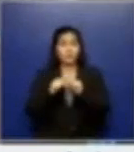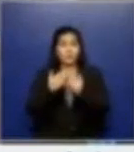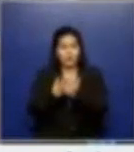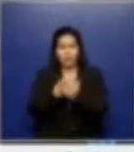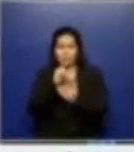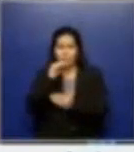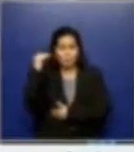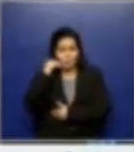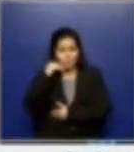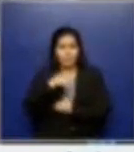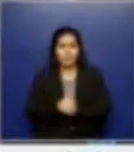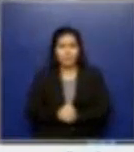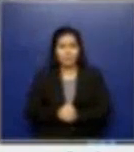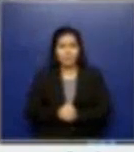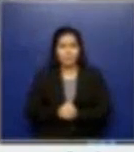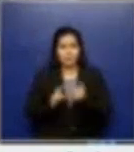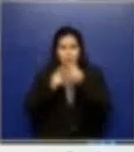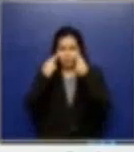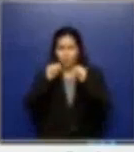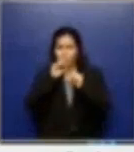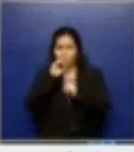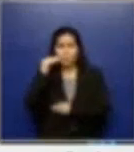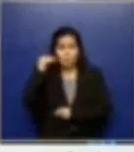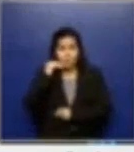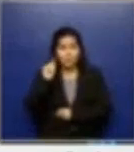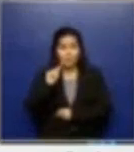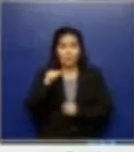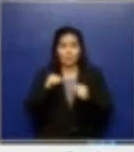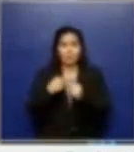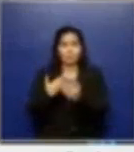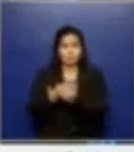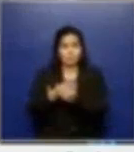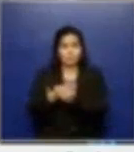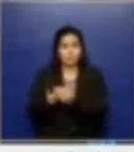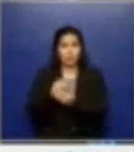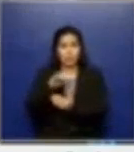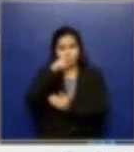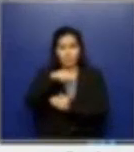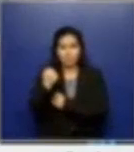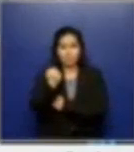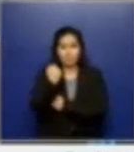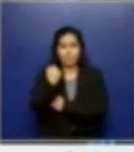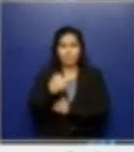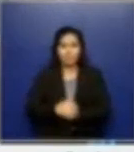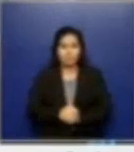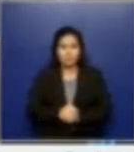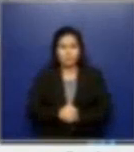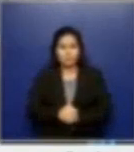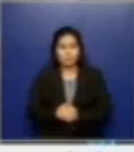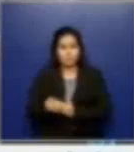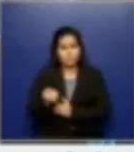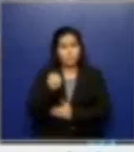ดก็พูดตลอดพูดมาหลายปีแล้วบอกว่าไงครับฐานะการคลังของประเทศเรามั่นคงมากมั่นค